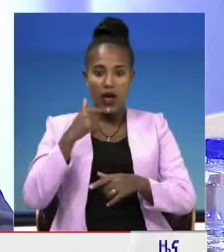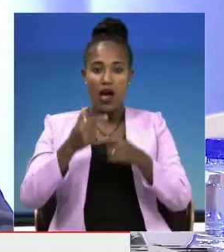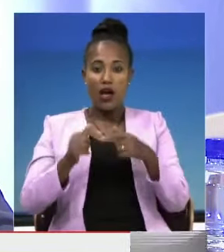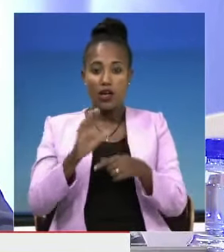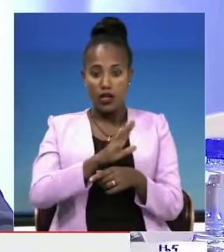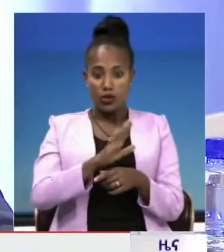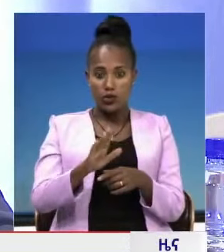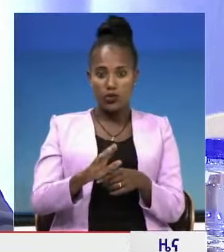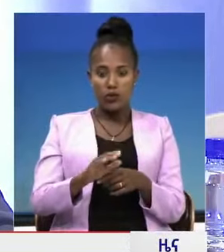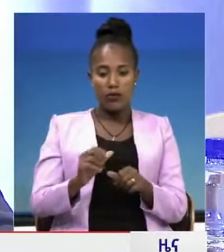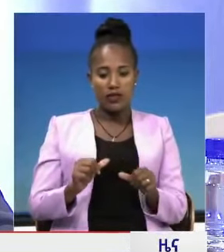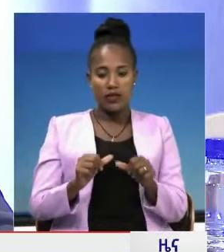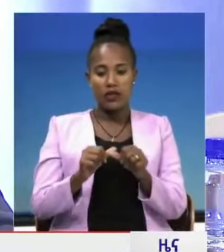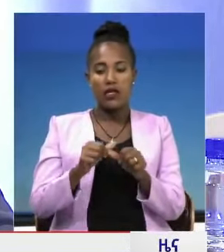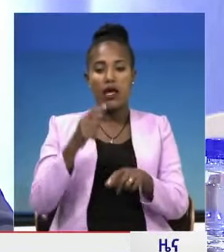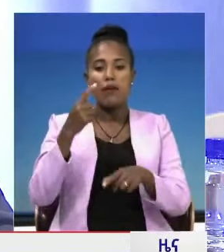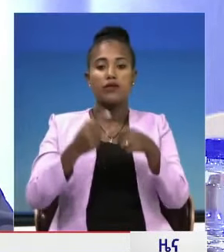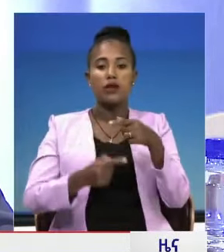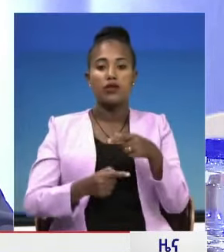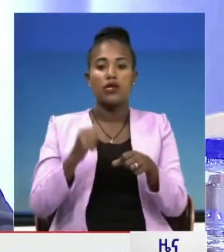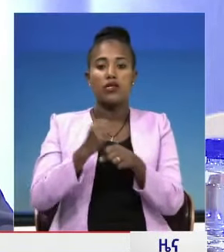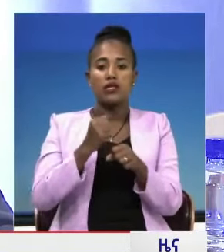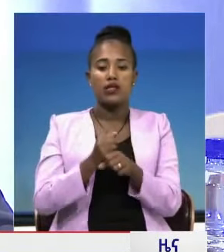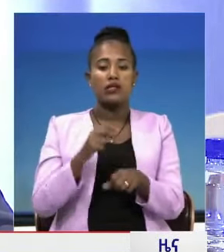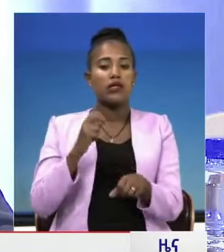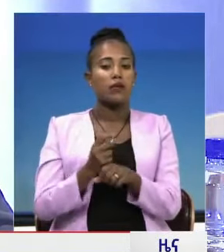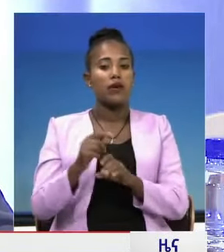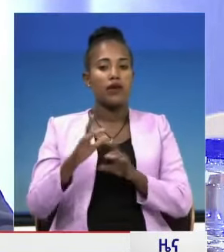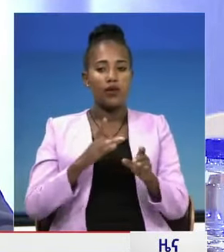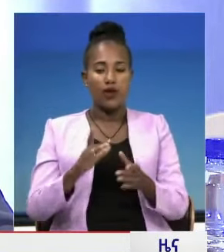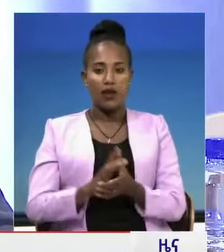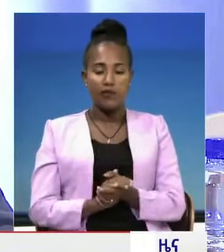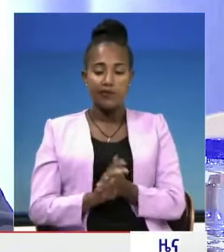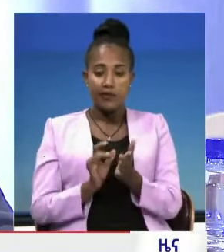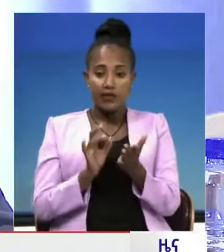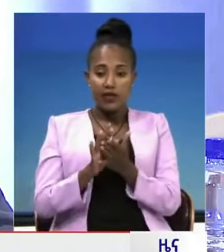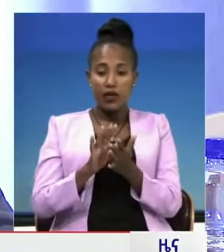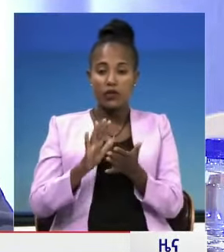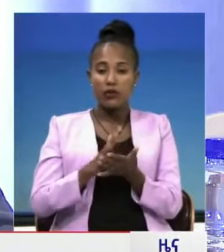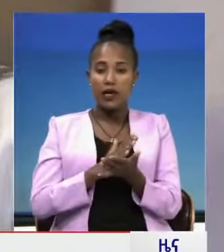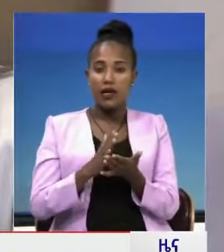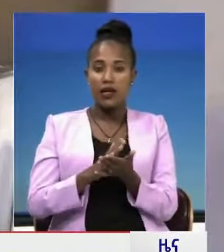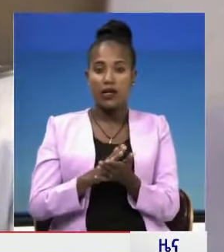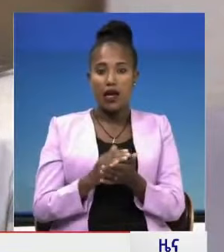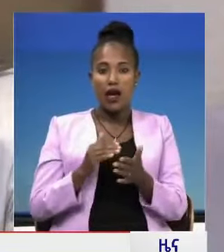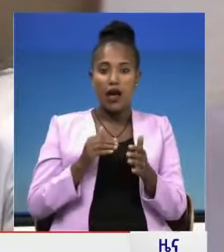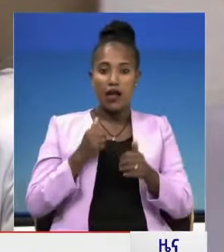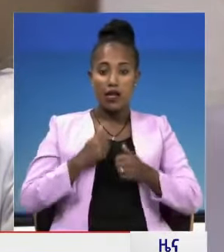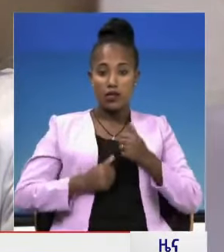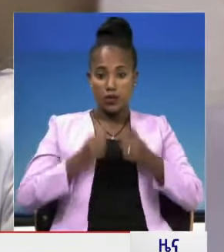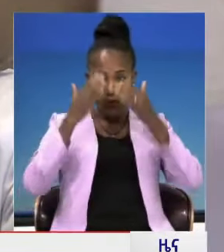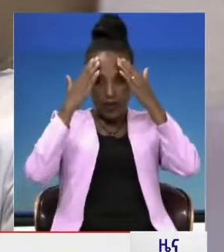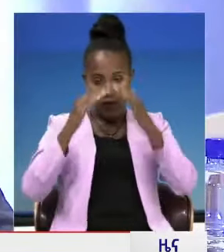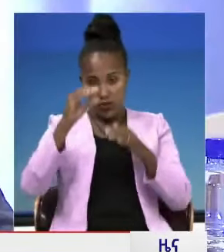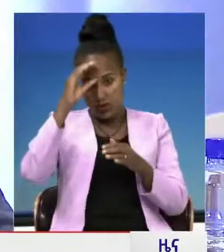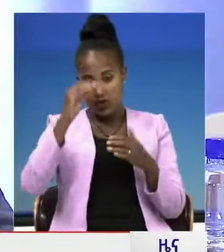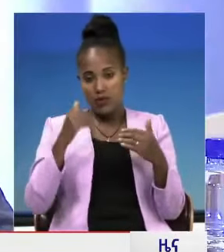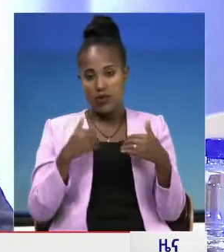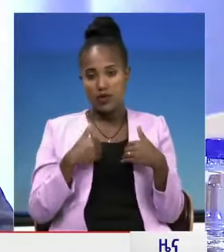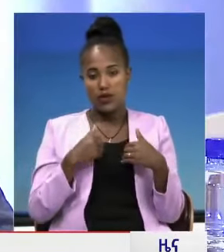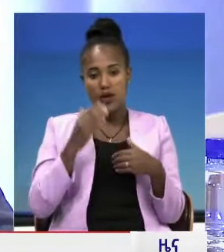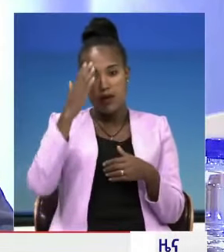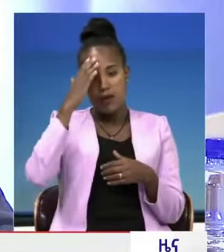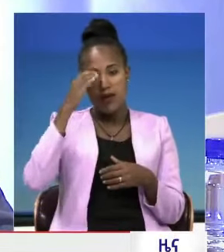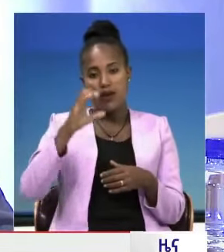አካሄዳችሁን ማስቀጠል አለመቻላችሁ ስራችንን አክብዶብናል። ከተፈናቃዮች መካከልም አድራሻቸው የማይታወቅ ሰዎች መኖራቸውን